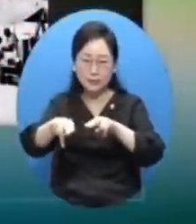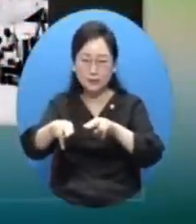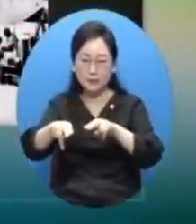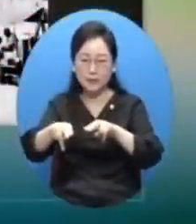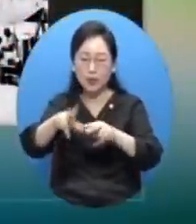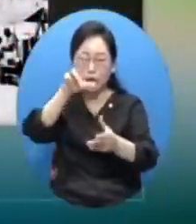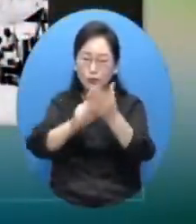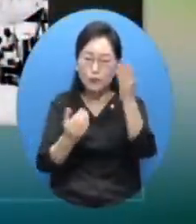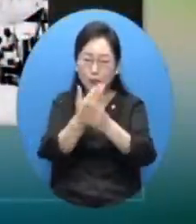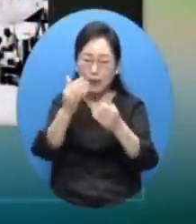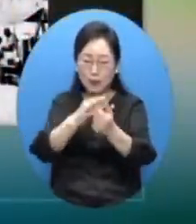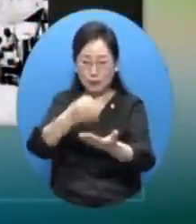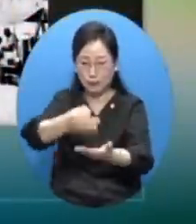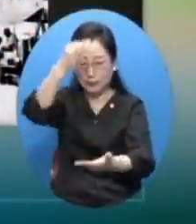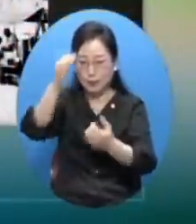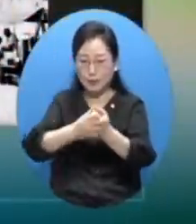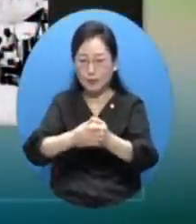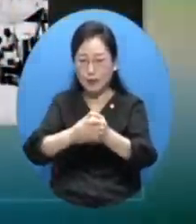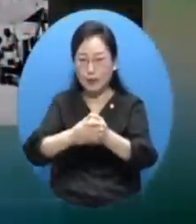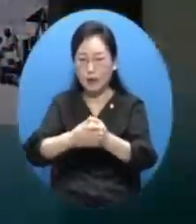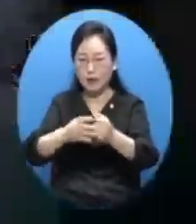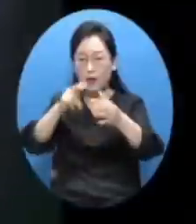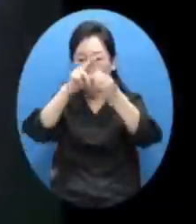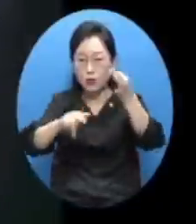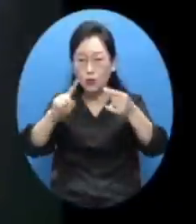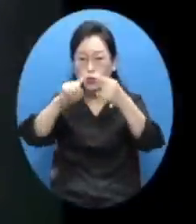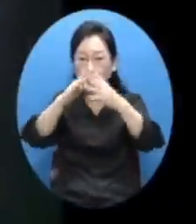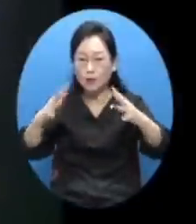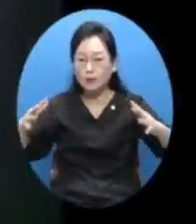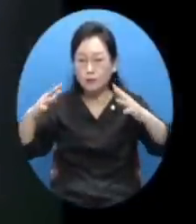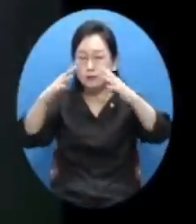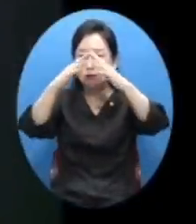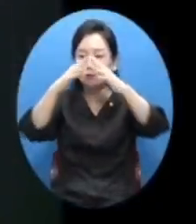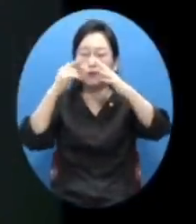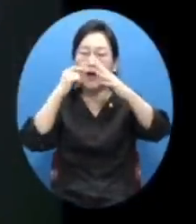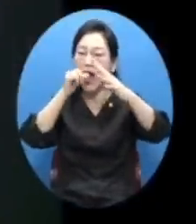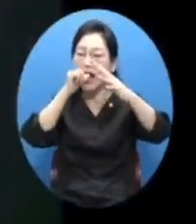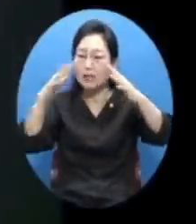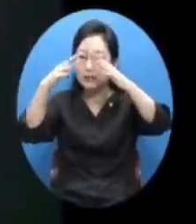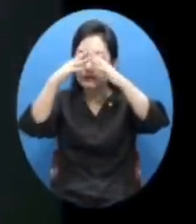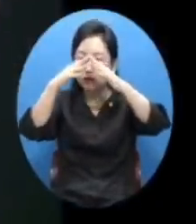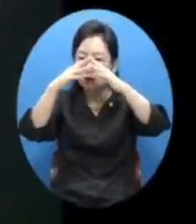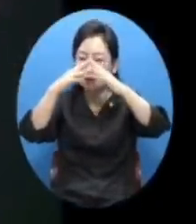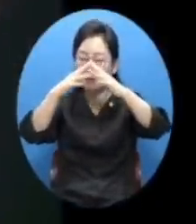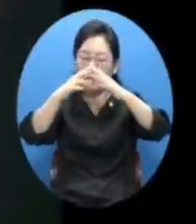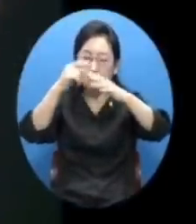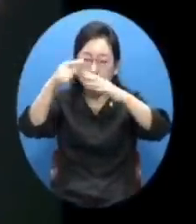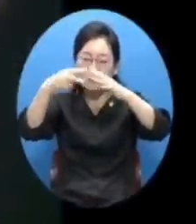여의도 교회가 더 이상 지어지지 못하고 몇 년 동안 그냥 서 있을 때